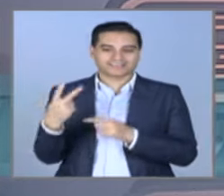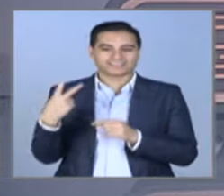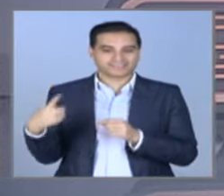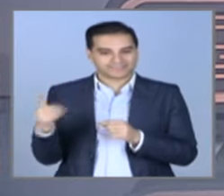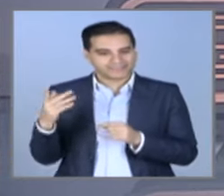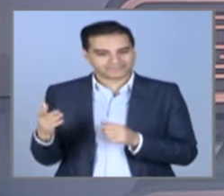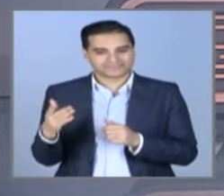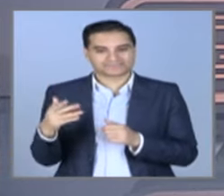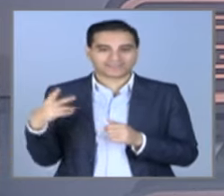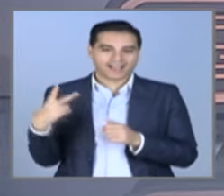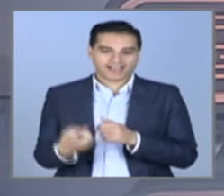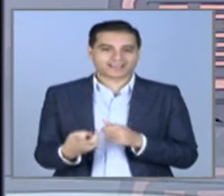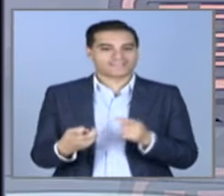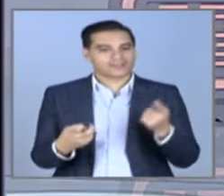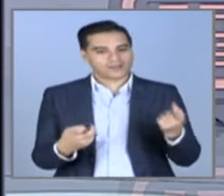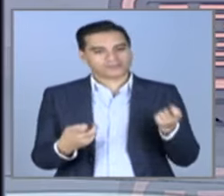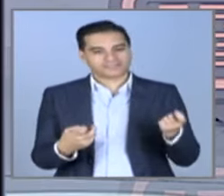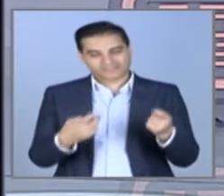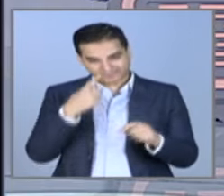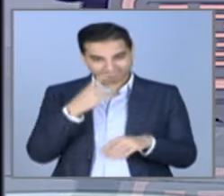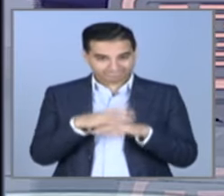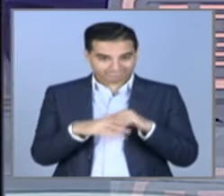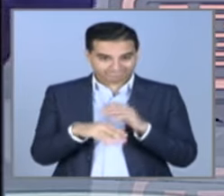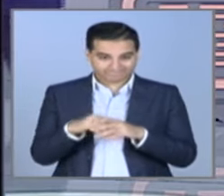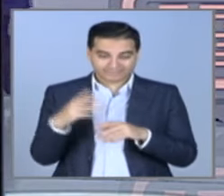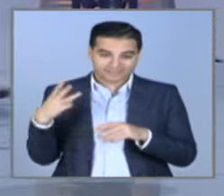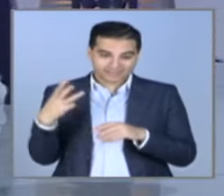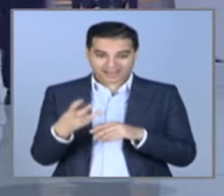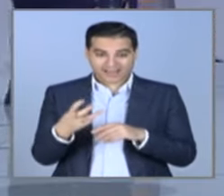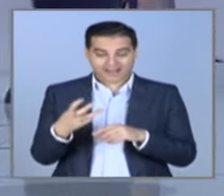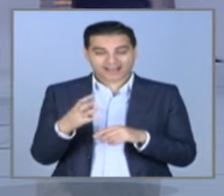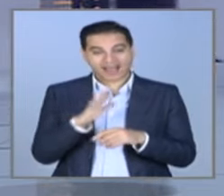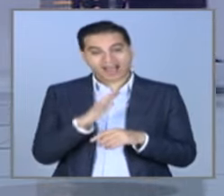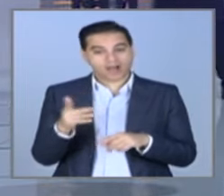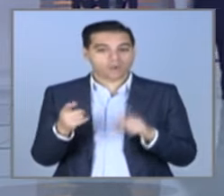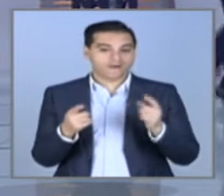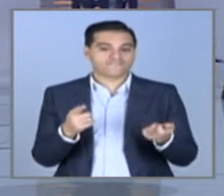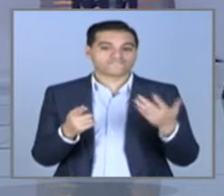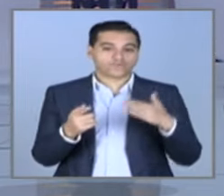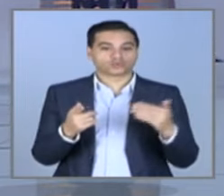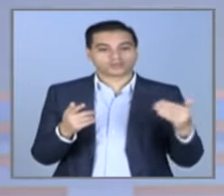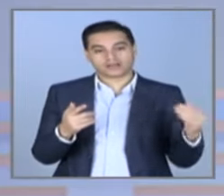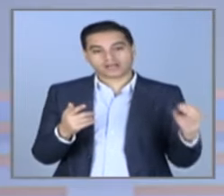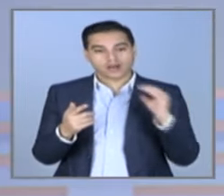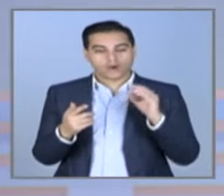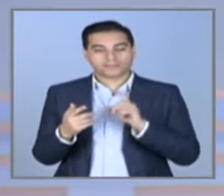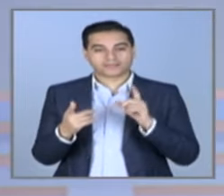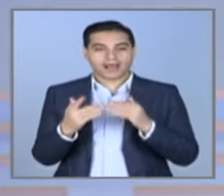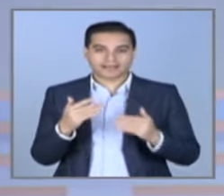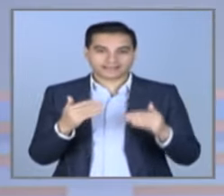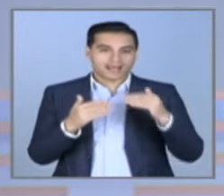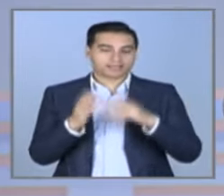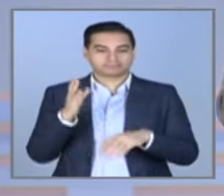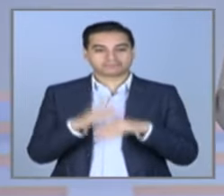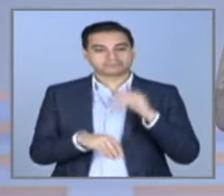الثاني هدفين بلا مقابل. مدام أياد لو جاوبتي صح رجعتي بالهدف